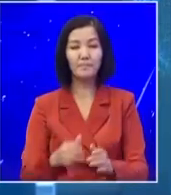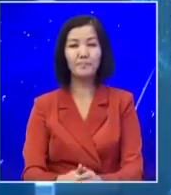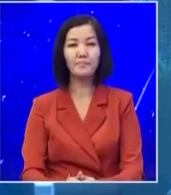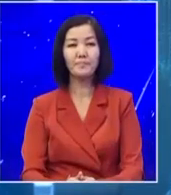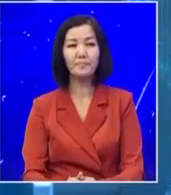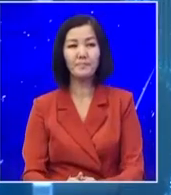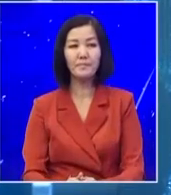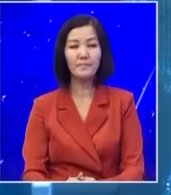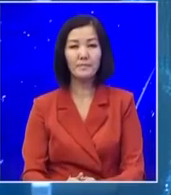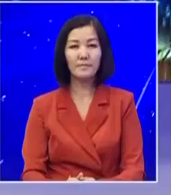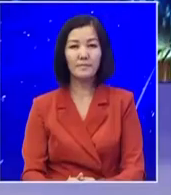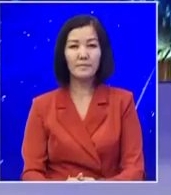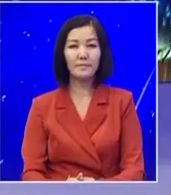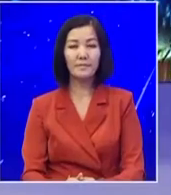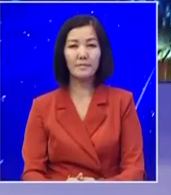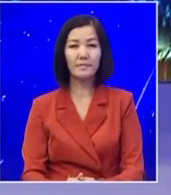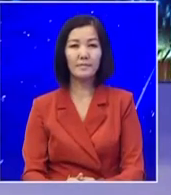Несіпбек.